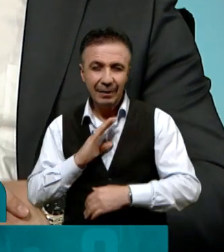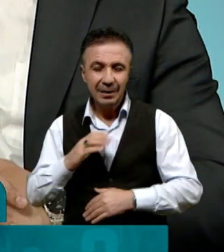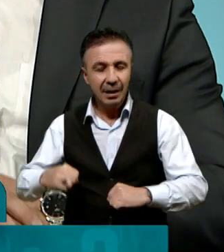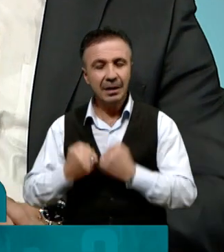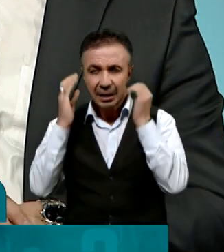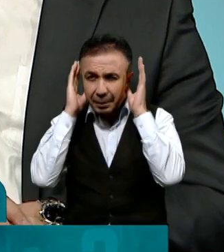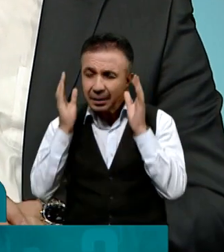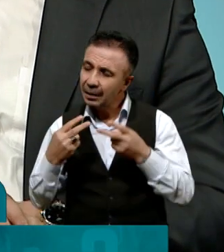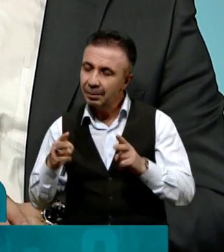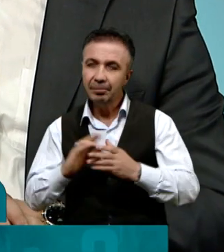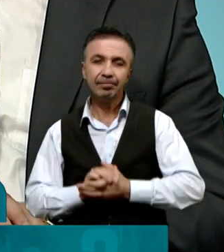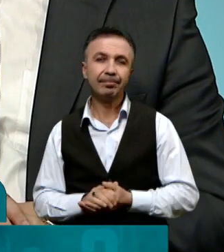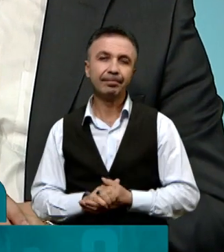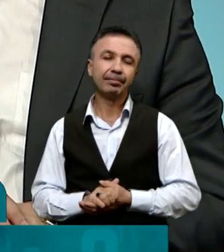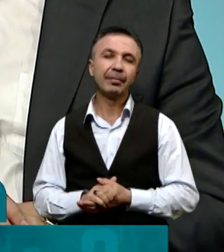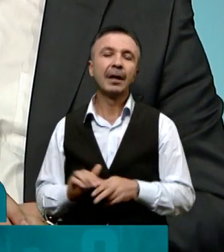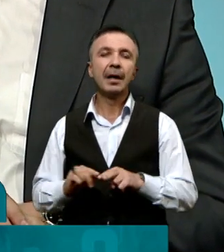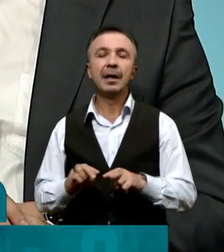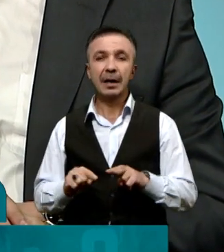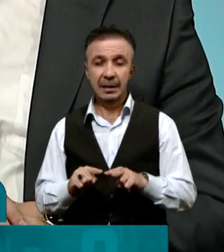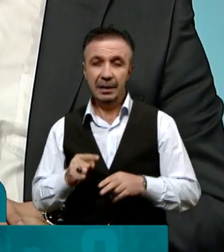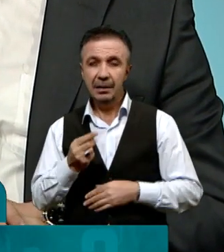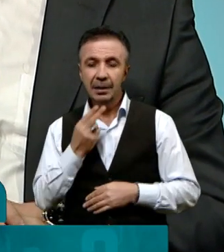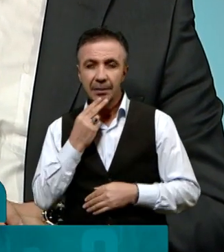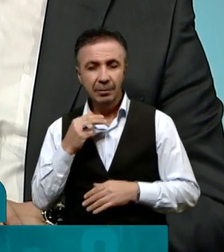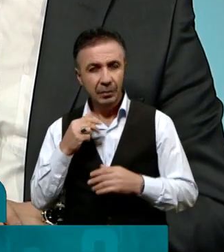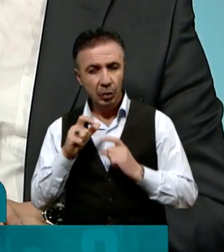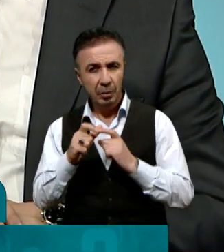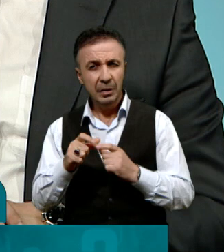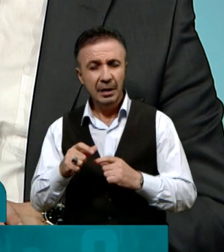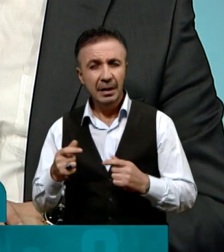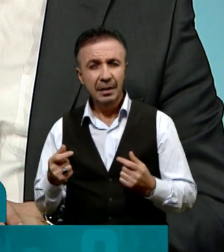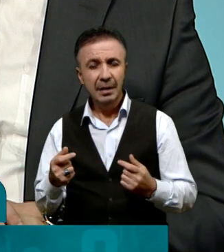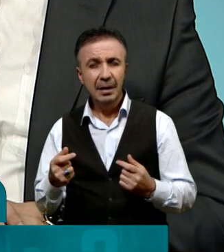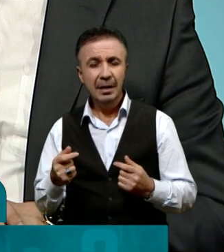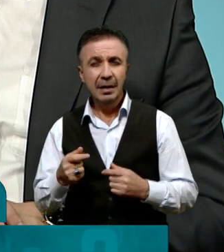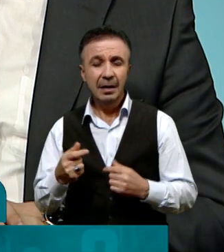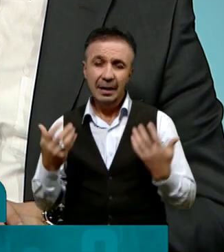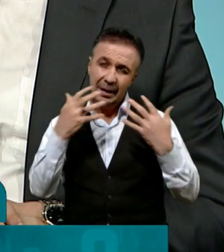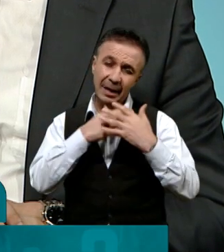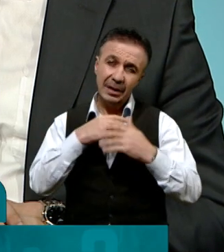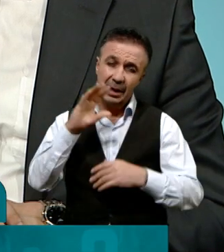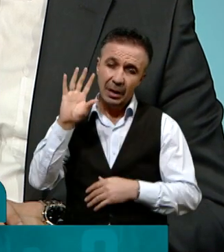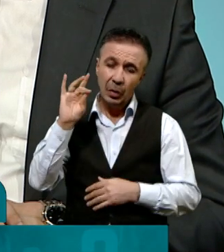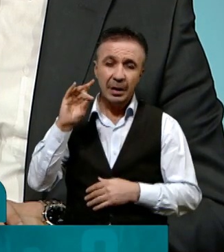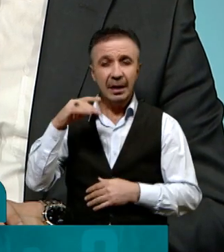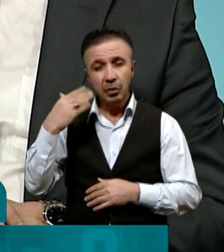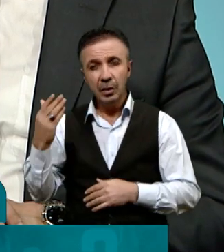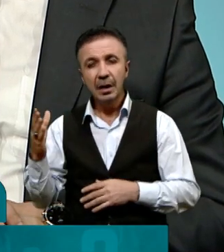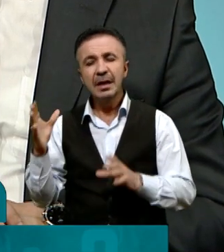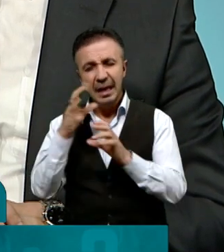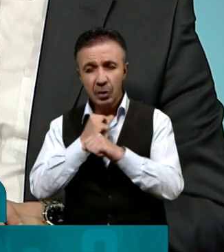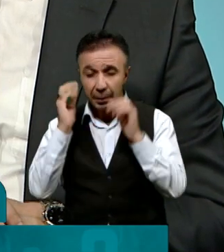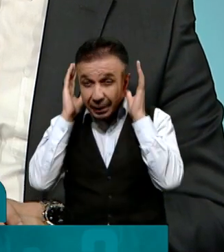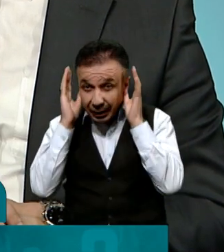Peki. Neslihan Hanım'ın sorusu gece 12'den sonra teheccüd namazı kılabilir miyiz demiş ama parantez içinde